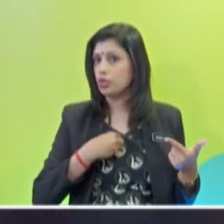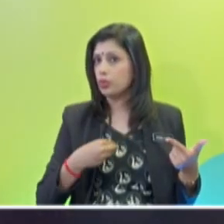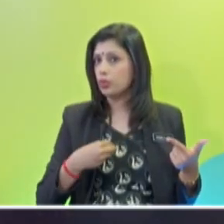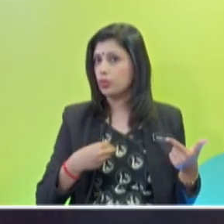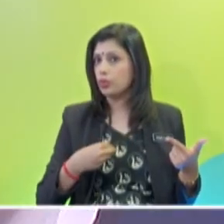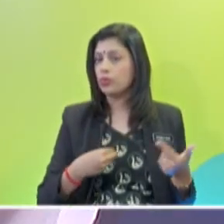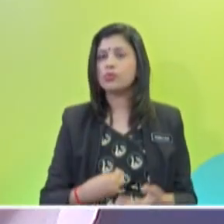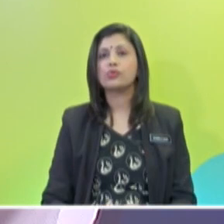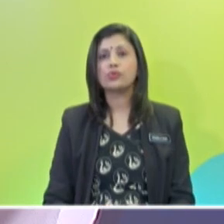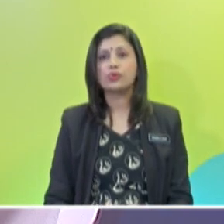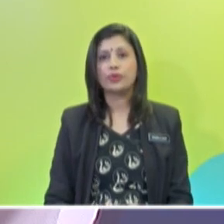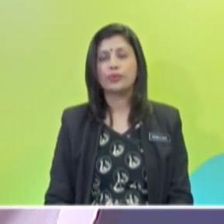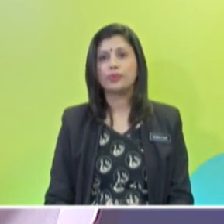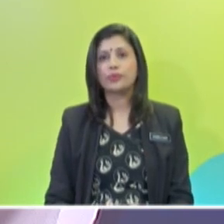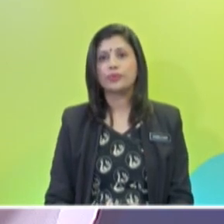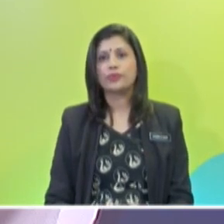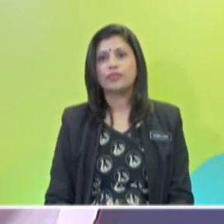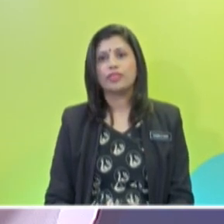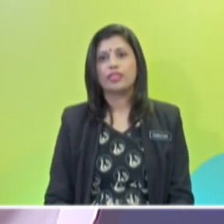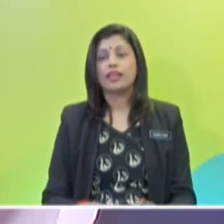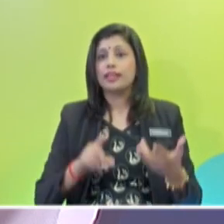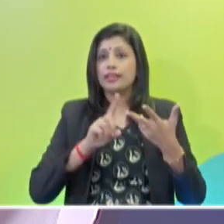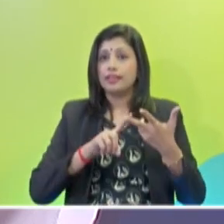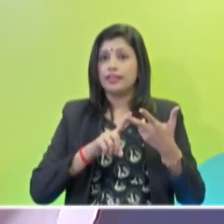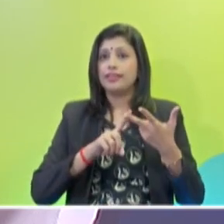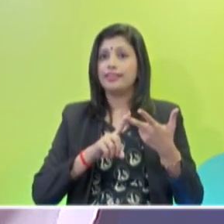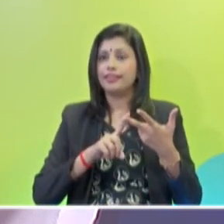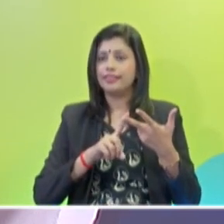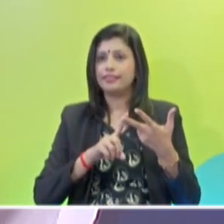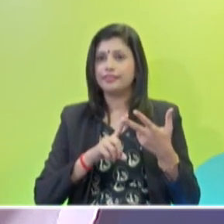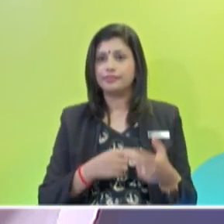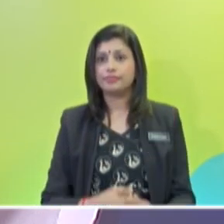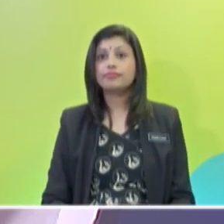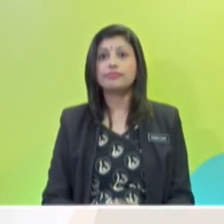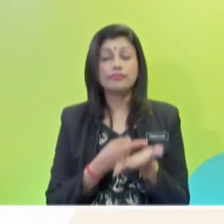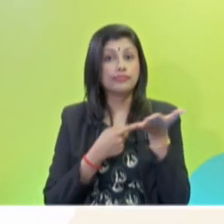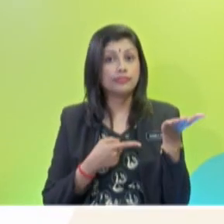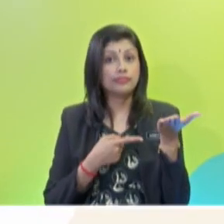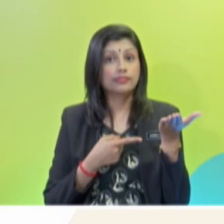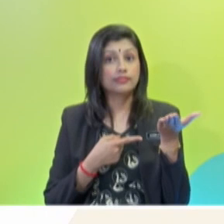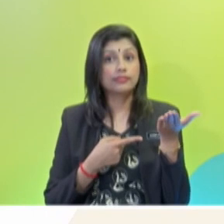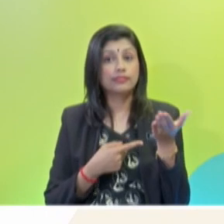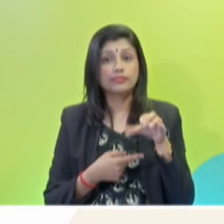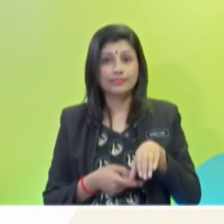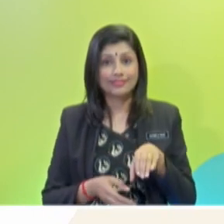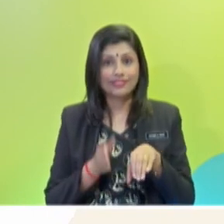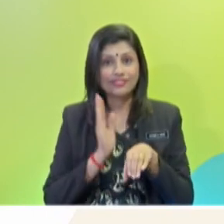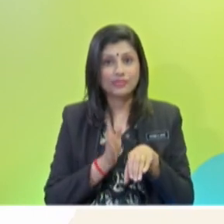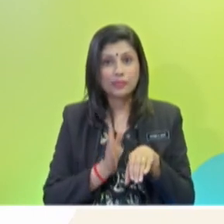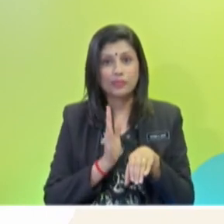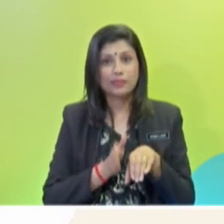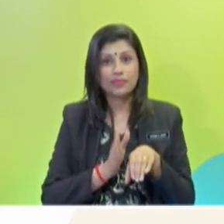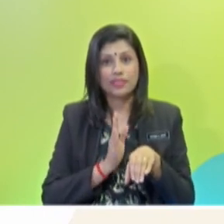cikgu. Okey, Akmal, seterusnya. Ini sayur? Yang ini timun. Timun.